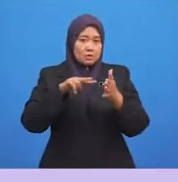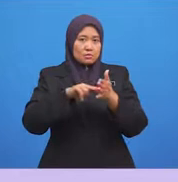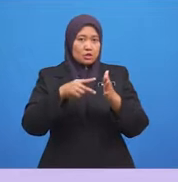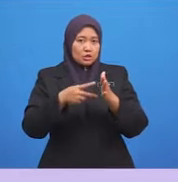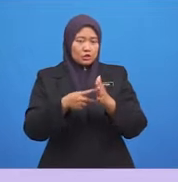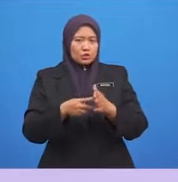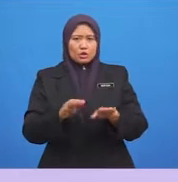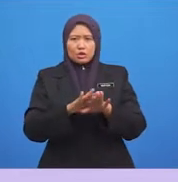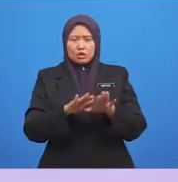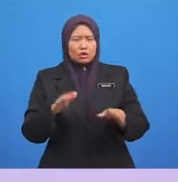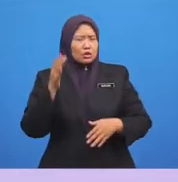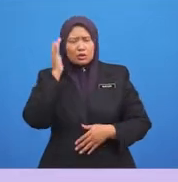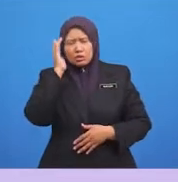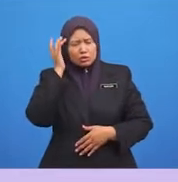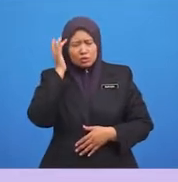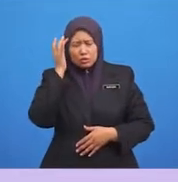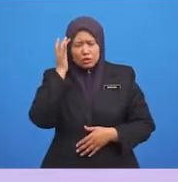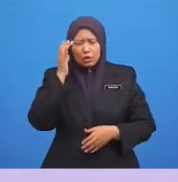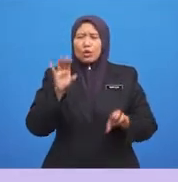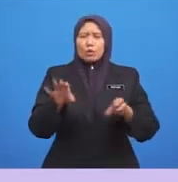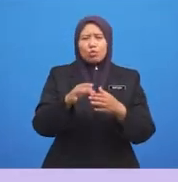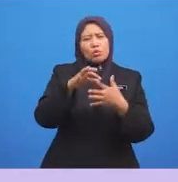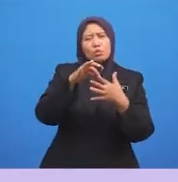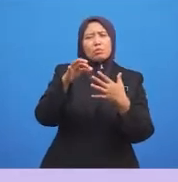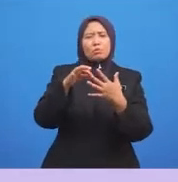bermaksud tidak tahu membuat pilihan.